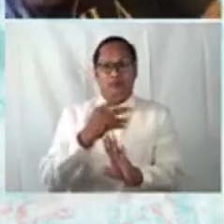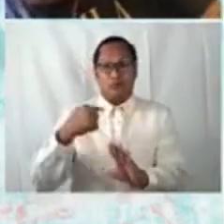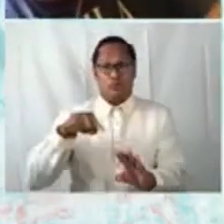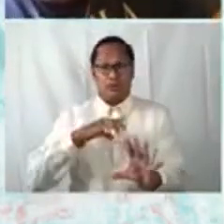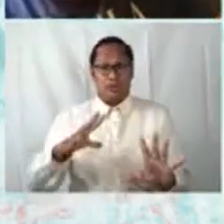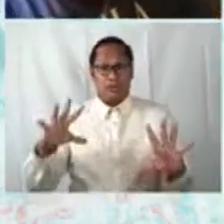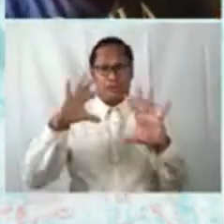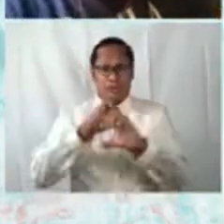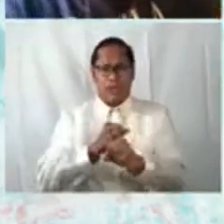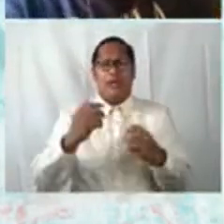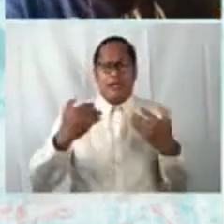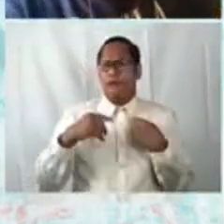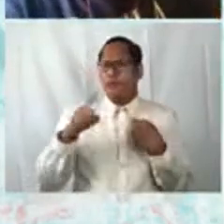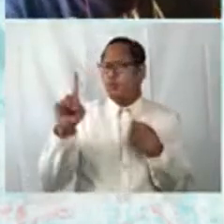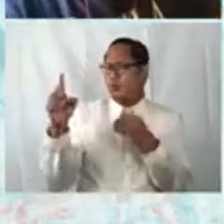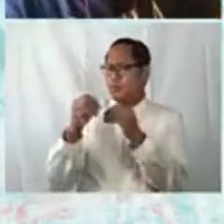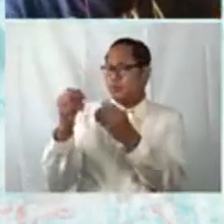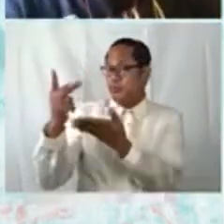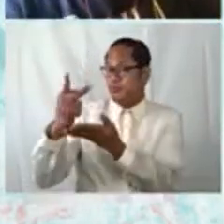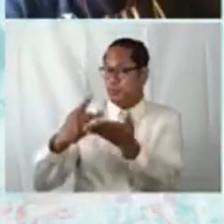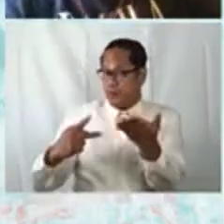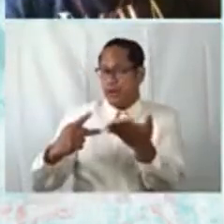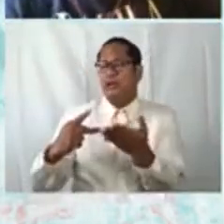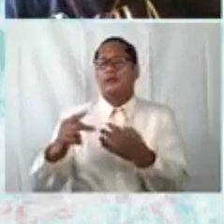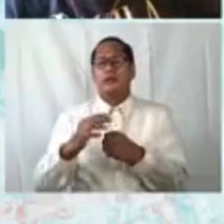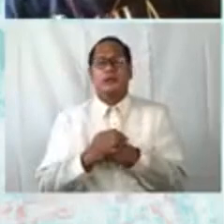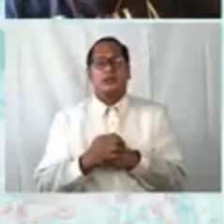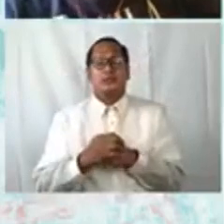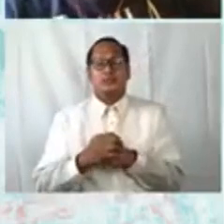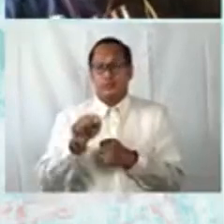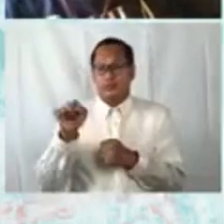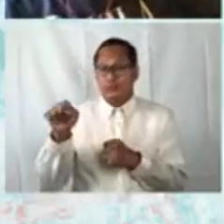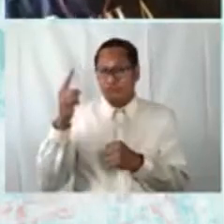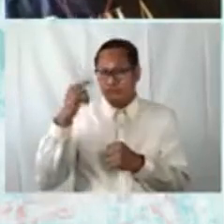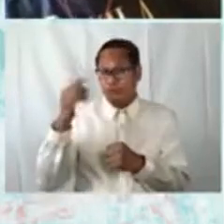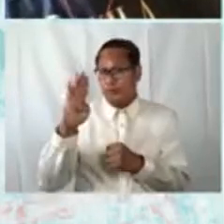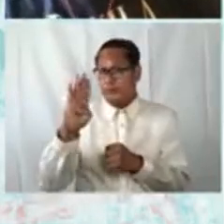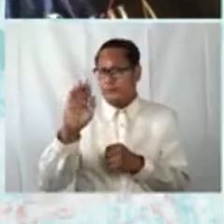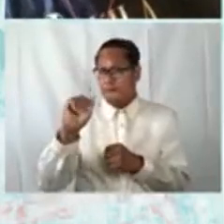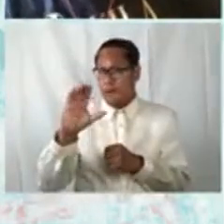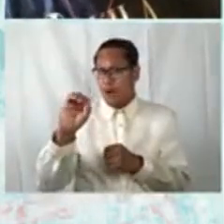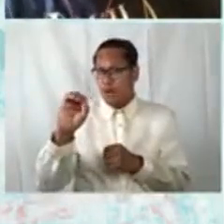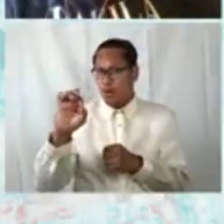isa pang bahagi at yun na yung paglalagom. Ay yung Bacoor Assembly.